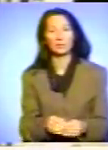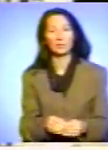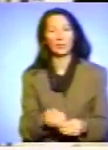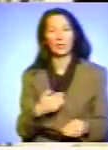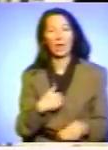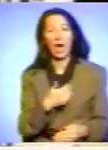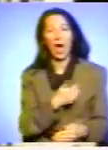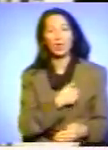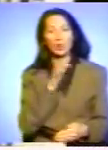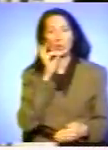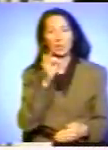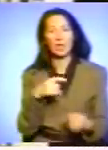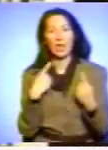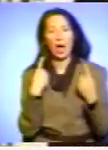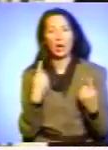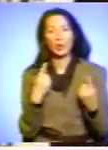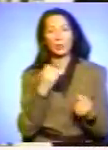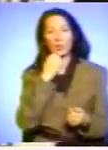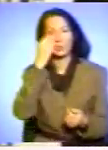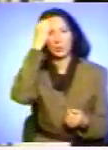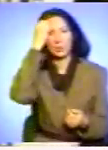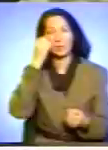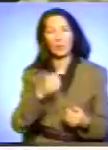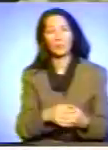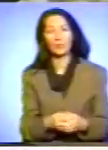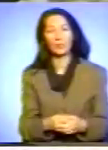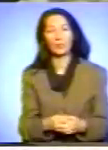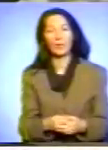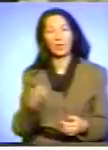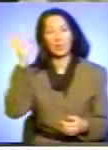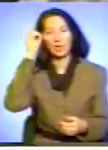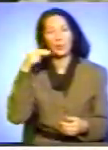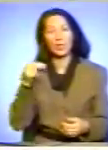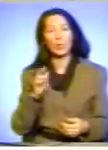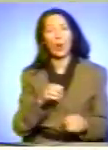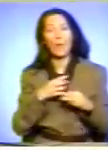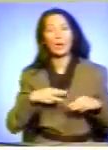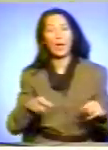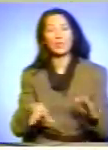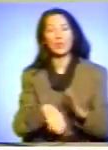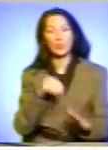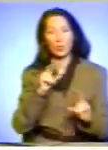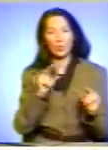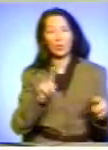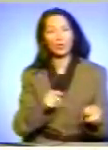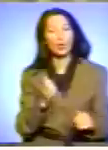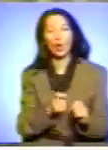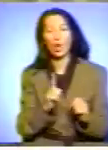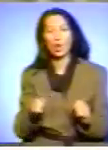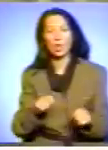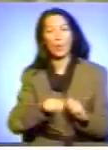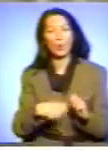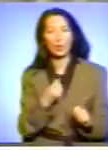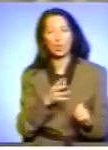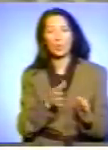Я хочу сказать огромное спасибо. Згадав президент і про парламентські вибори, пообіцяв, що жодне порушення під час виборів